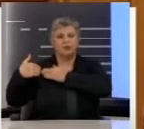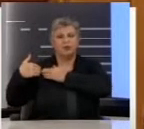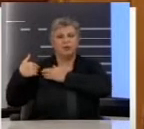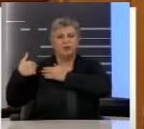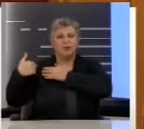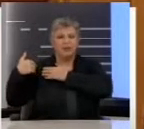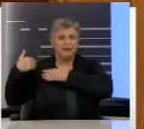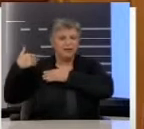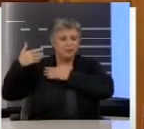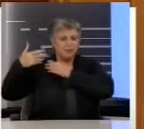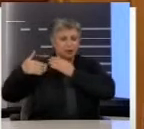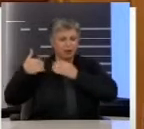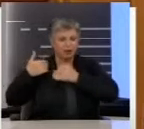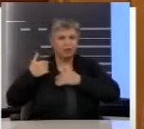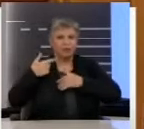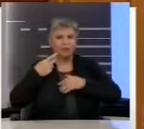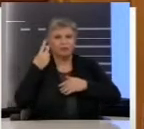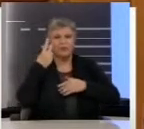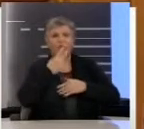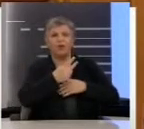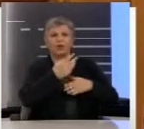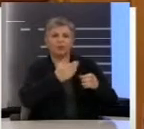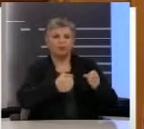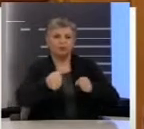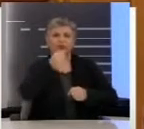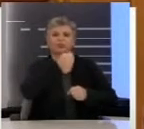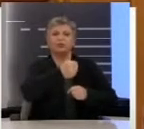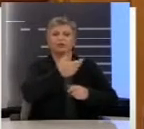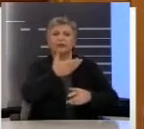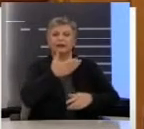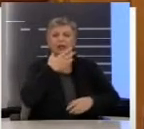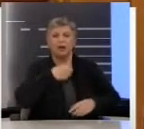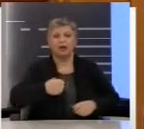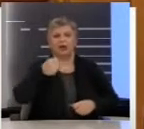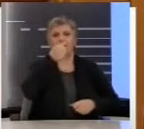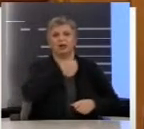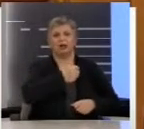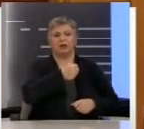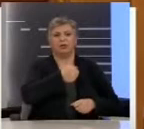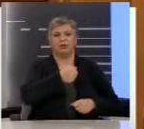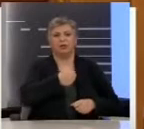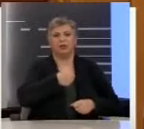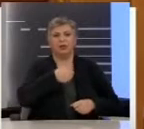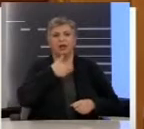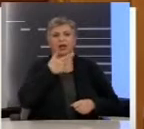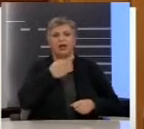του σώματος της Εκκλησίας σε αυτή τη χώρα, να αποτυπώνονται φράσεις